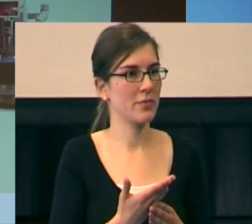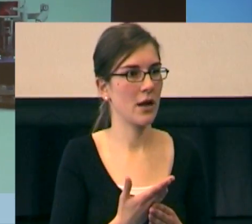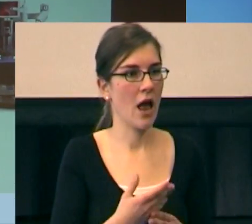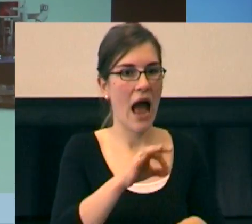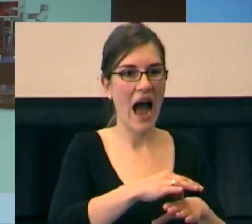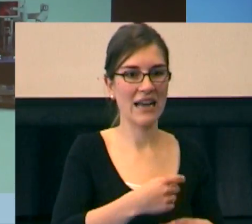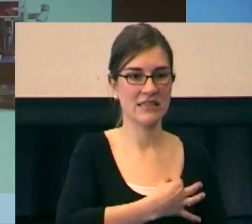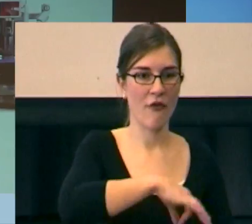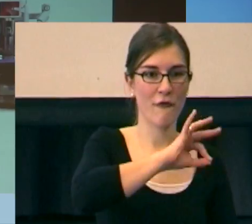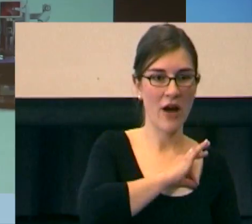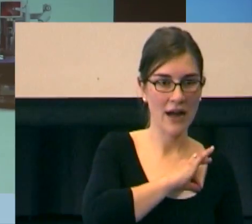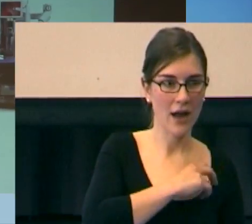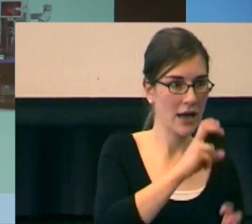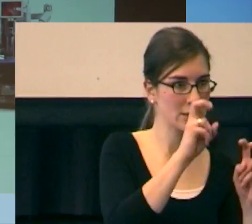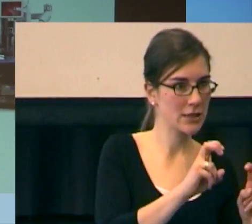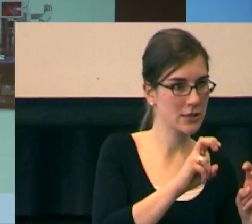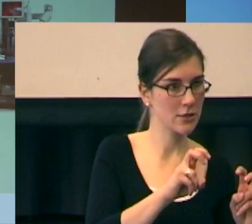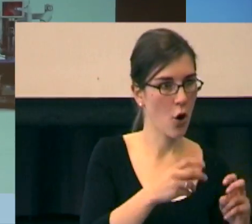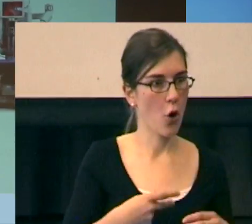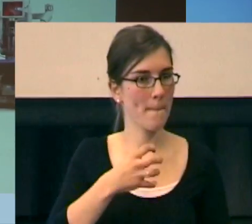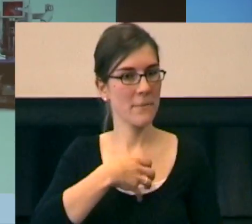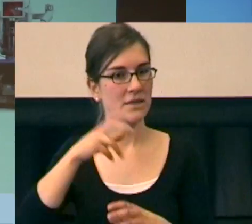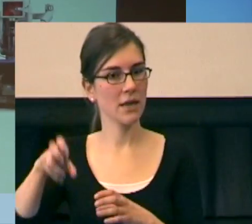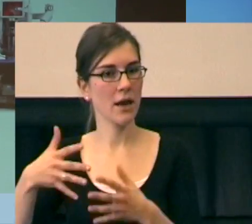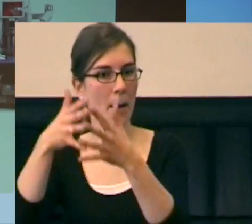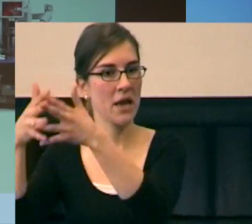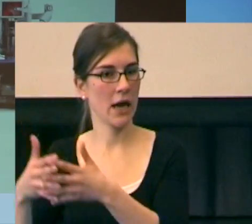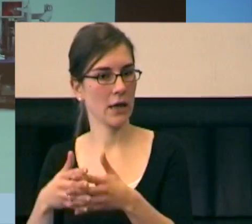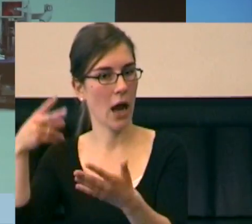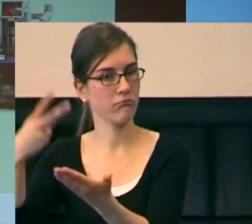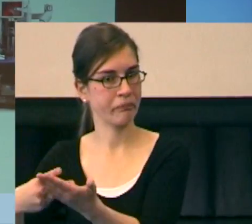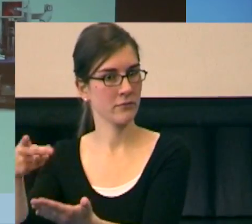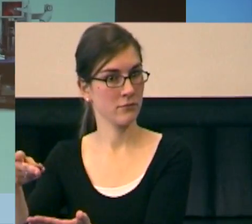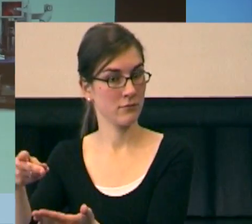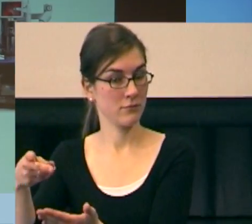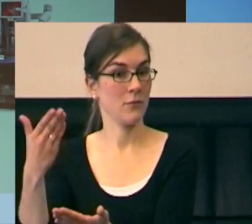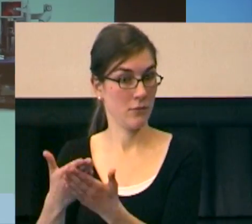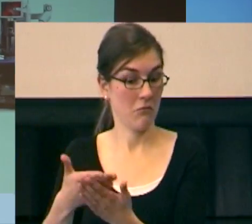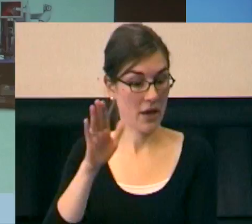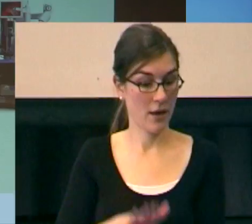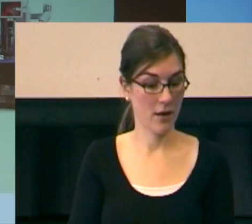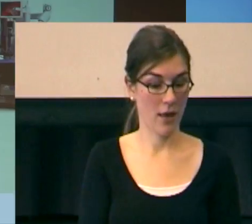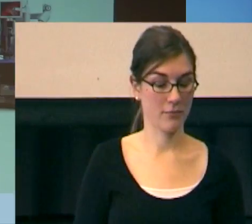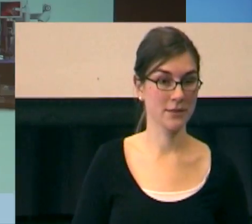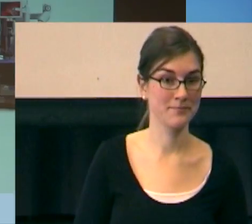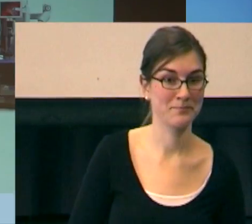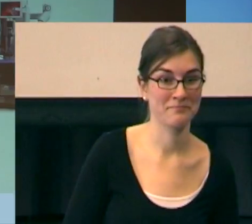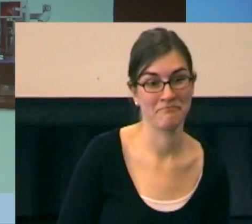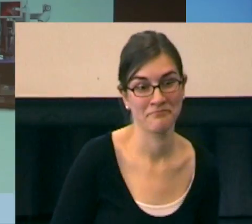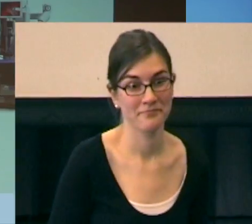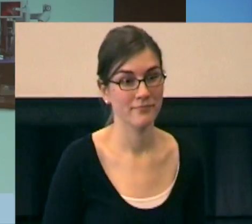der operiert wurde, lag in den USA auf dem OP-Tisch, wobei Sie natürlich immer erst die Löcher machen müssen, um das Instrument einzuführen,